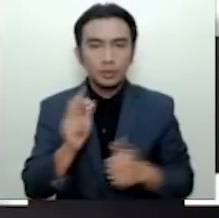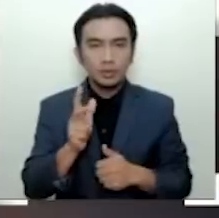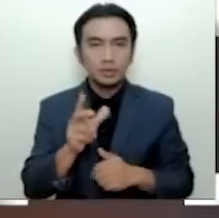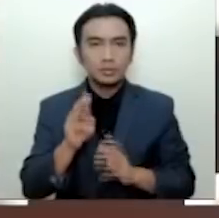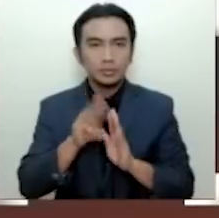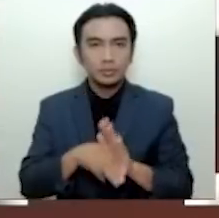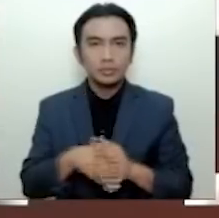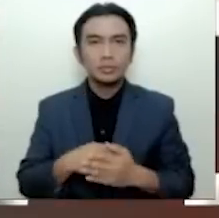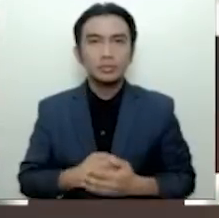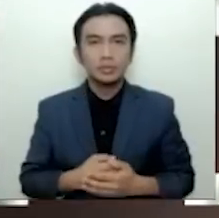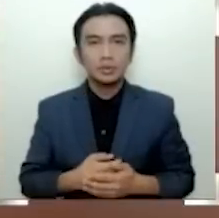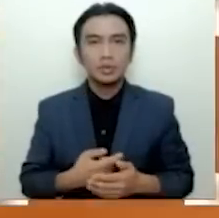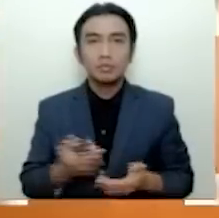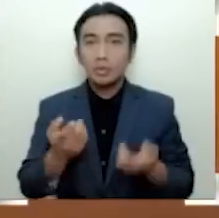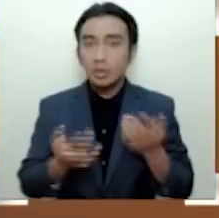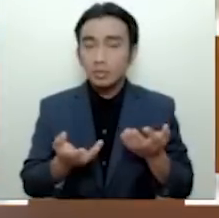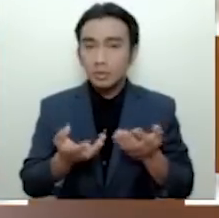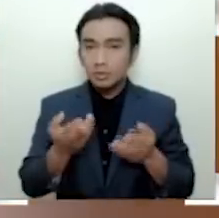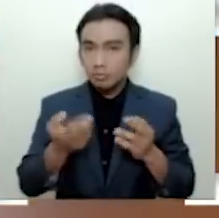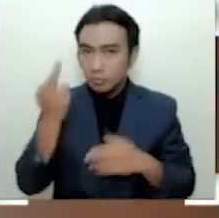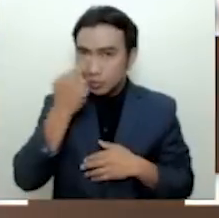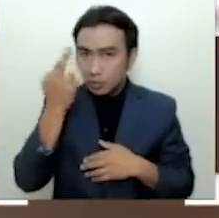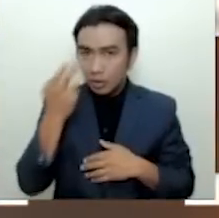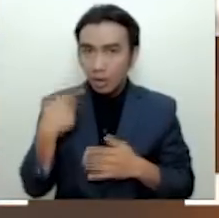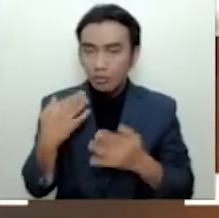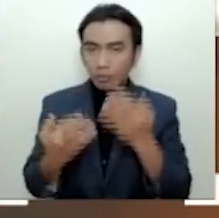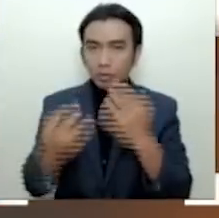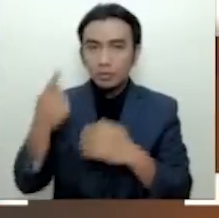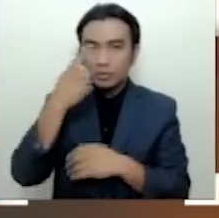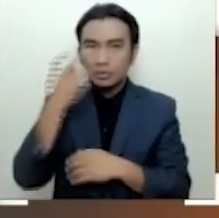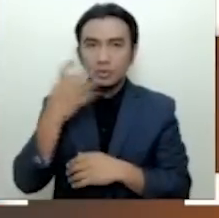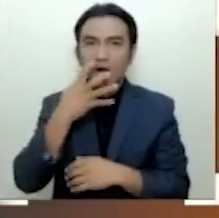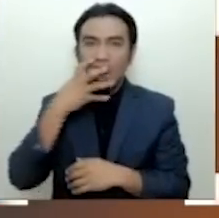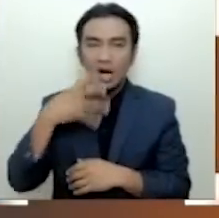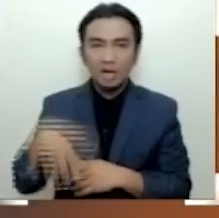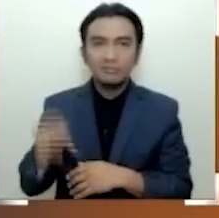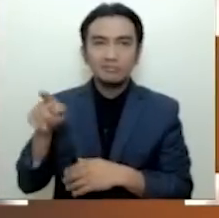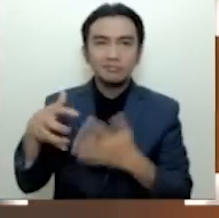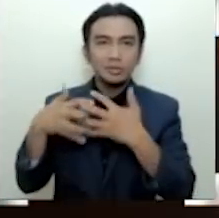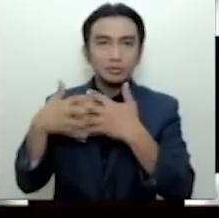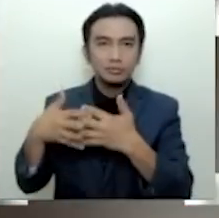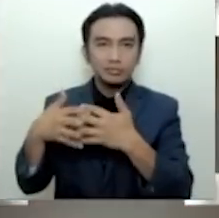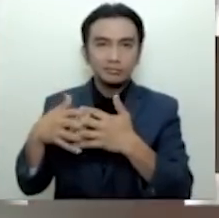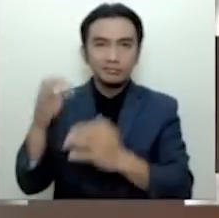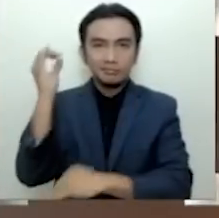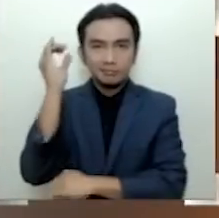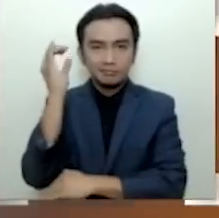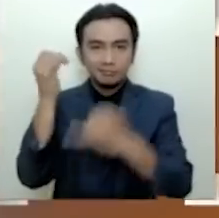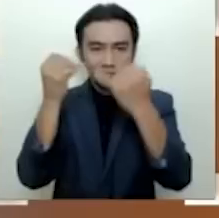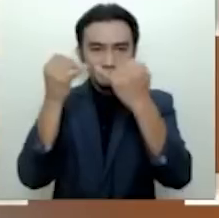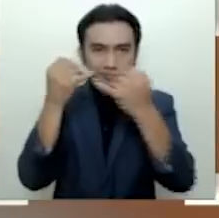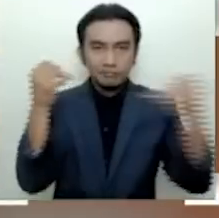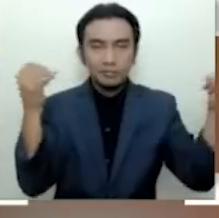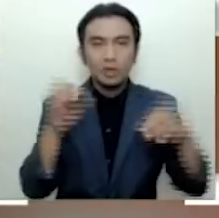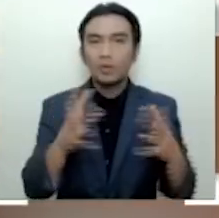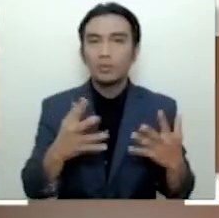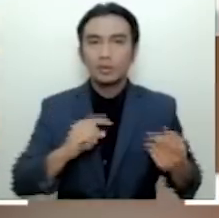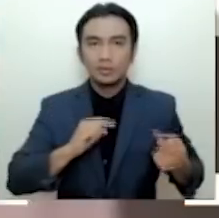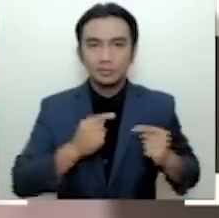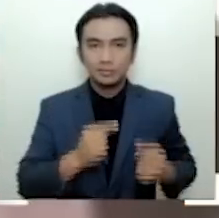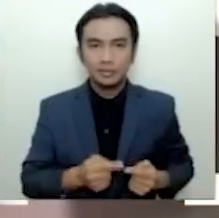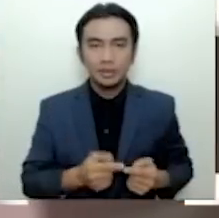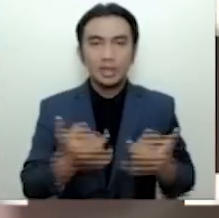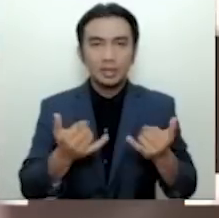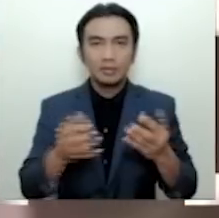Goa, posibleng nagka-short circuit o nag-overheat ang transformer. Wala namang nasaktan at pinalitan na ang nasunog na